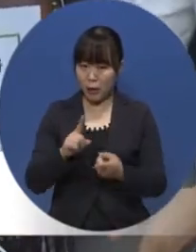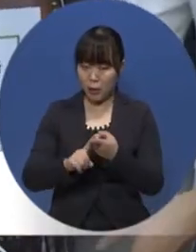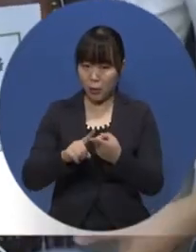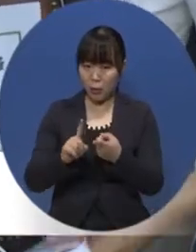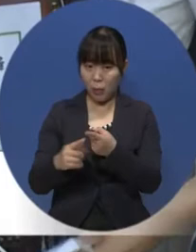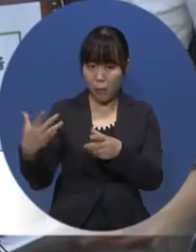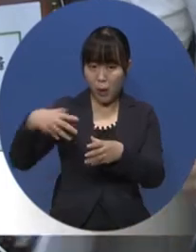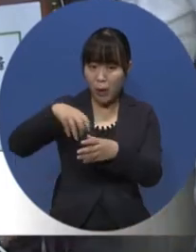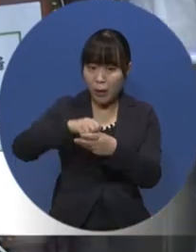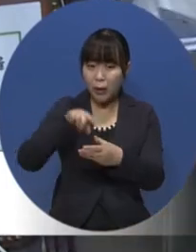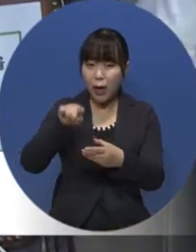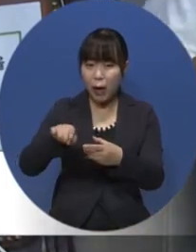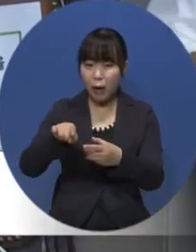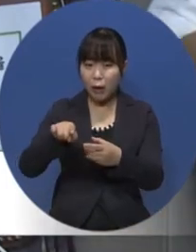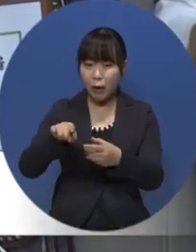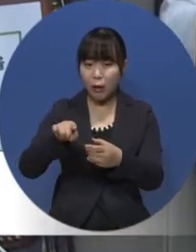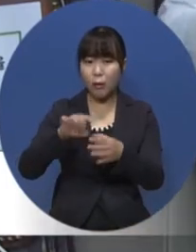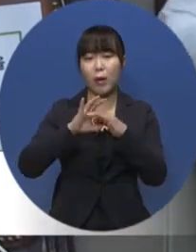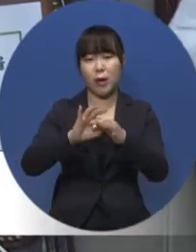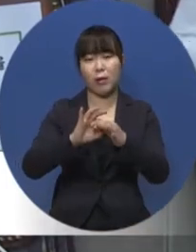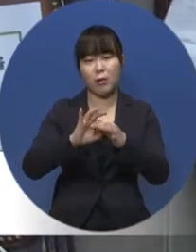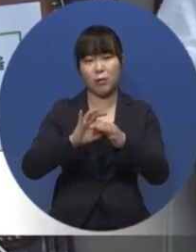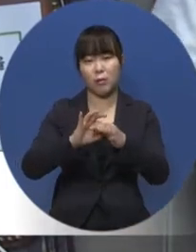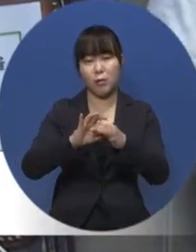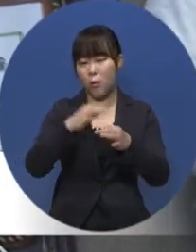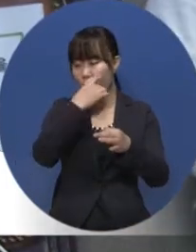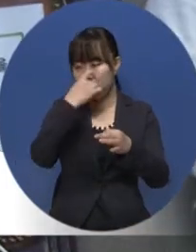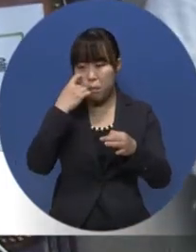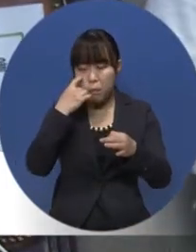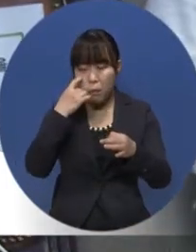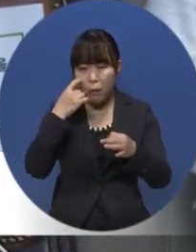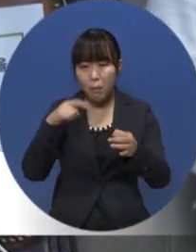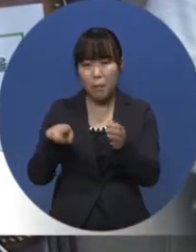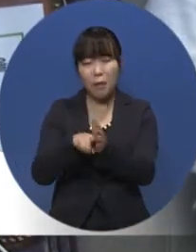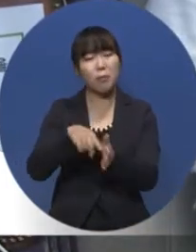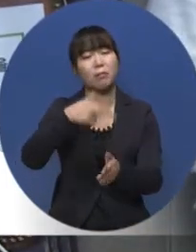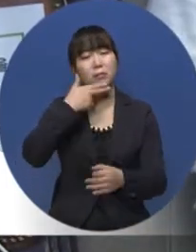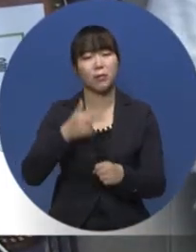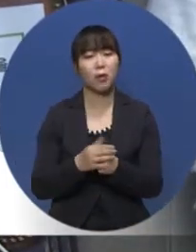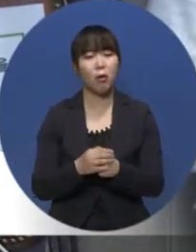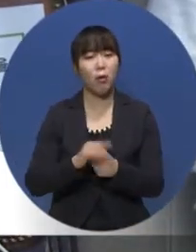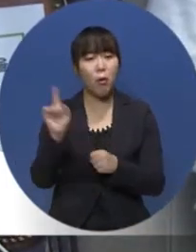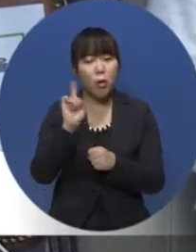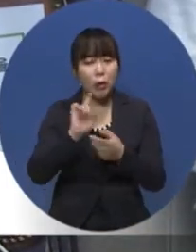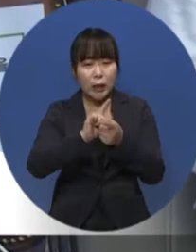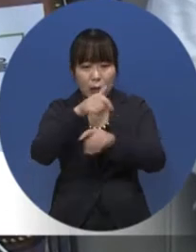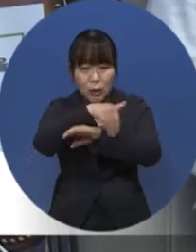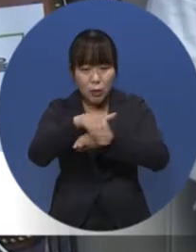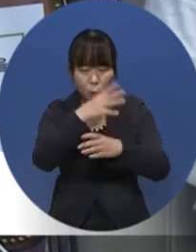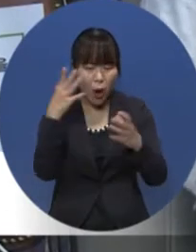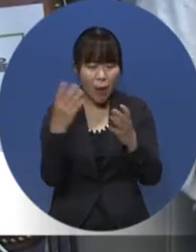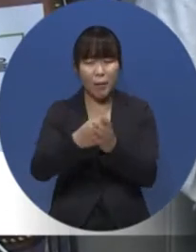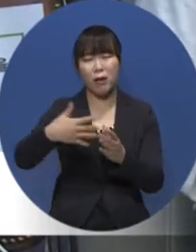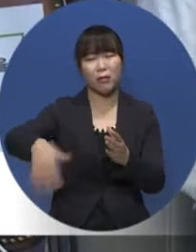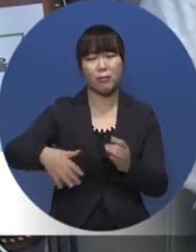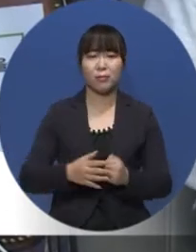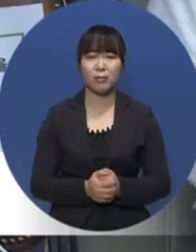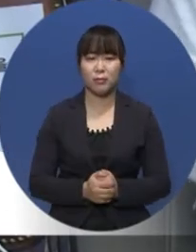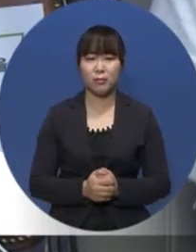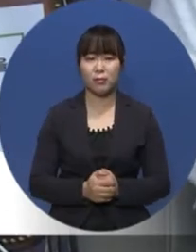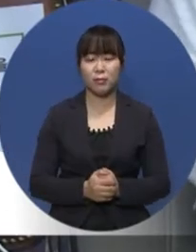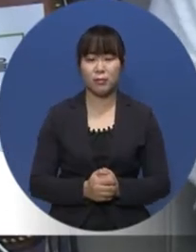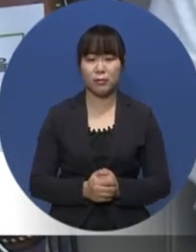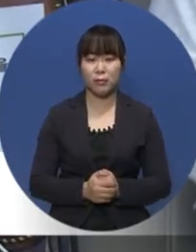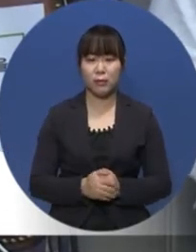반영되었는가에 대한 확신은 주지 못하고 있는 상황입니다. 지금 어떤 대책도 완벽하지 않습니다. 지금